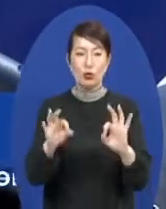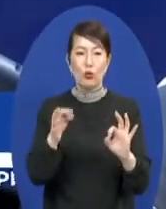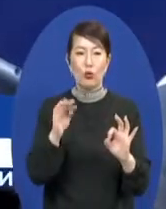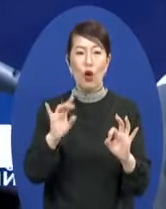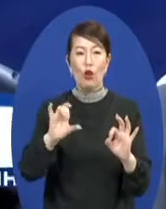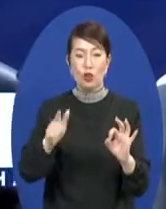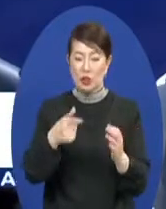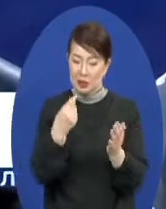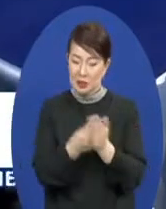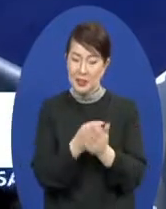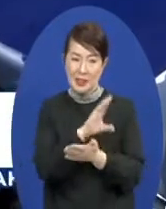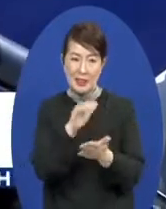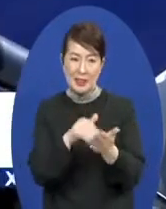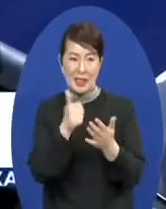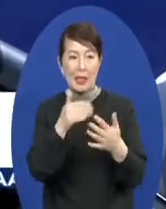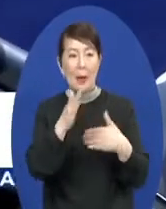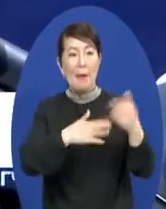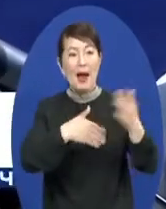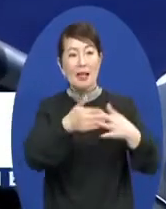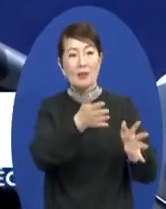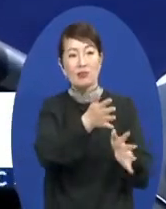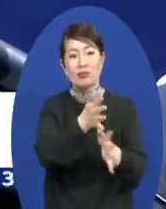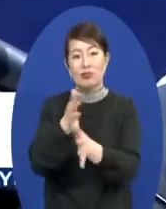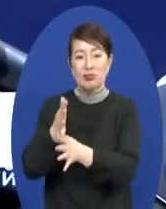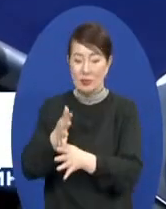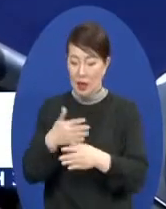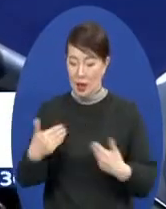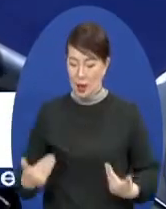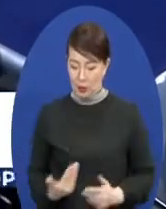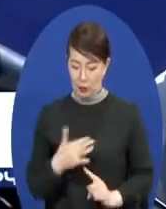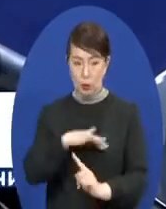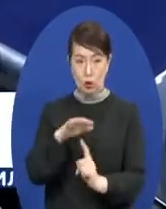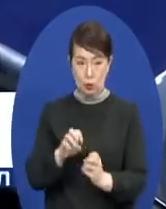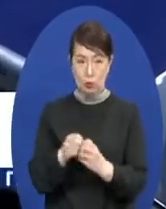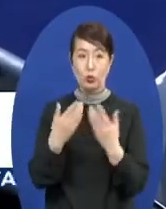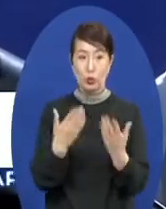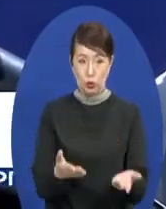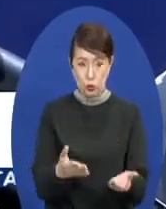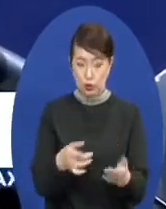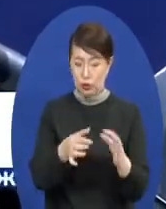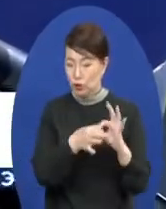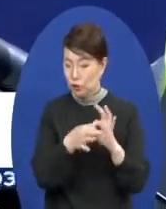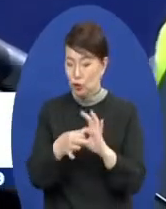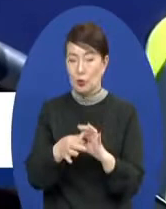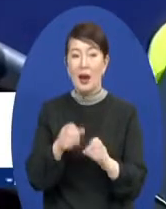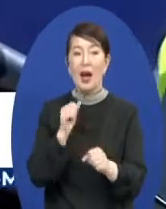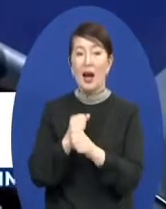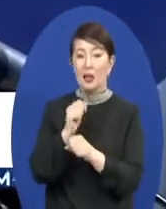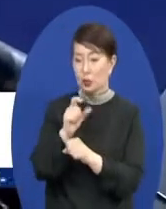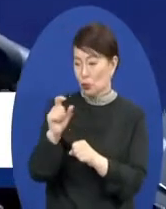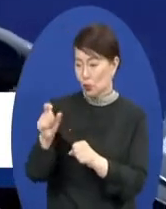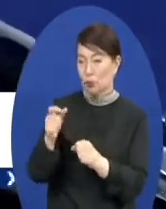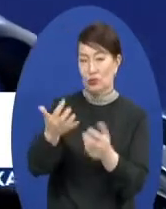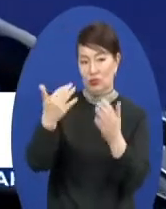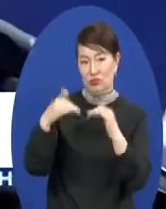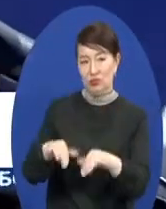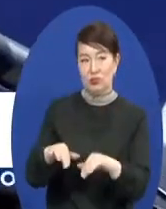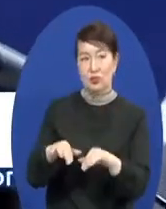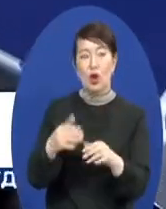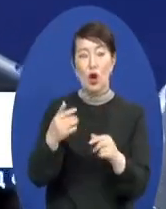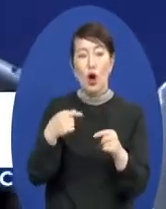хамгийн жижиг стандарттай орон сууцууд амьдрах орчныг бүрдүүлээд түндэ түшиглэж ажлынхаа дийлэнх